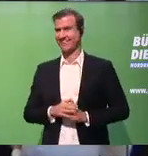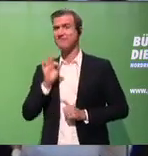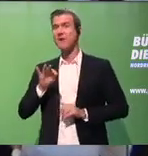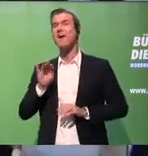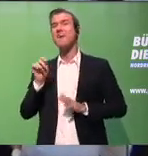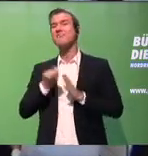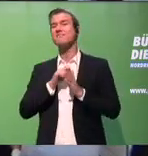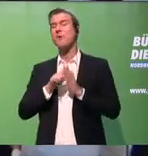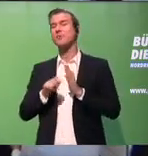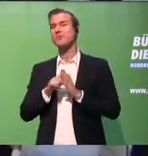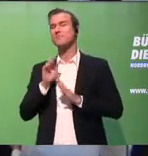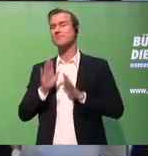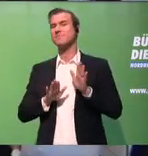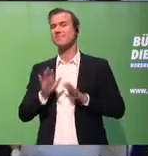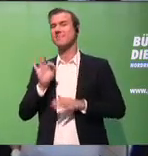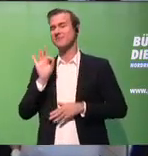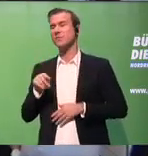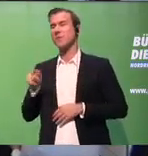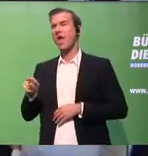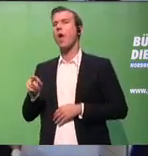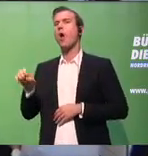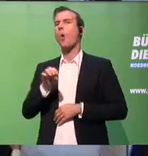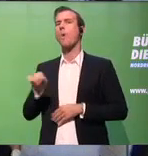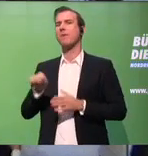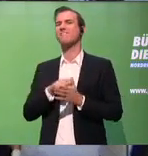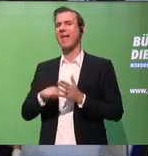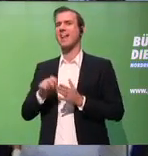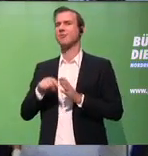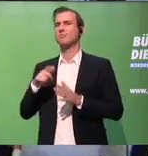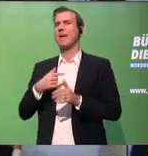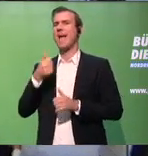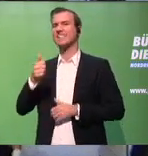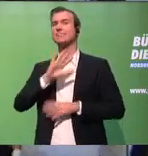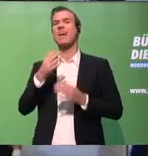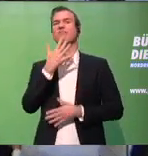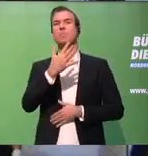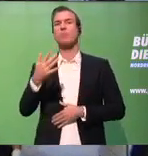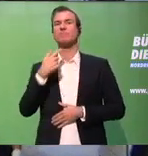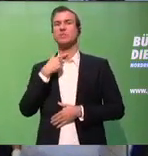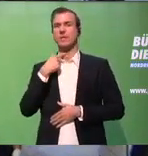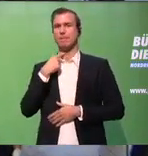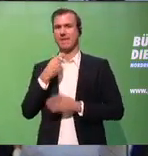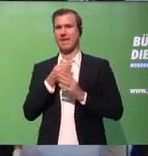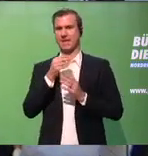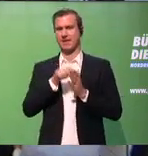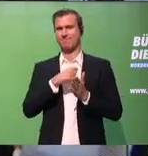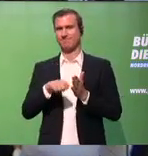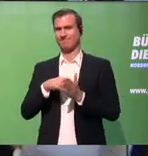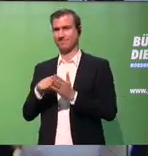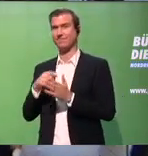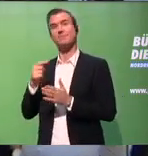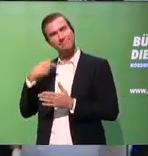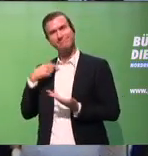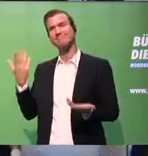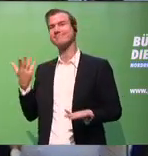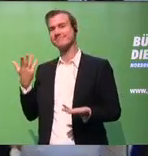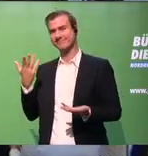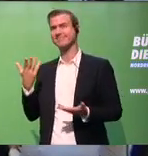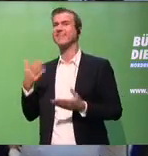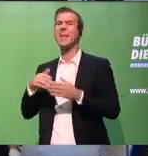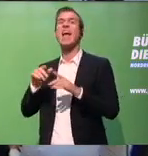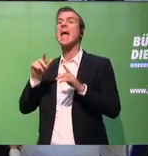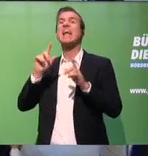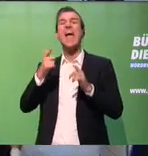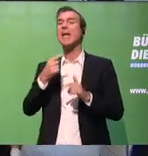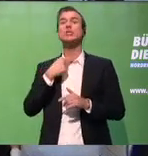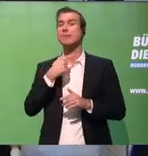Votum zur Europawahl Nummer 1. Es wurden 55 Stimmen abgegeben. Ich gratuliere, keine war